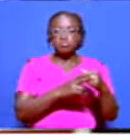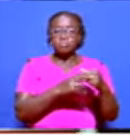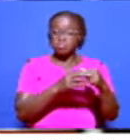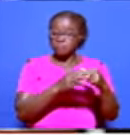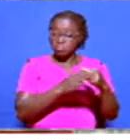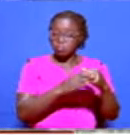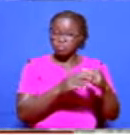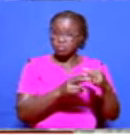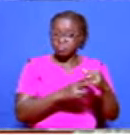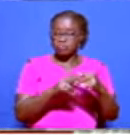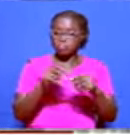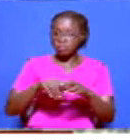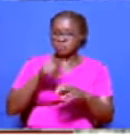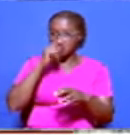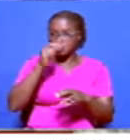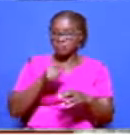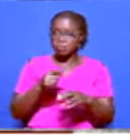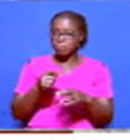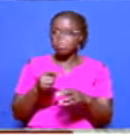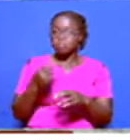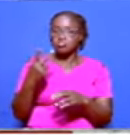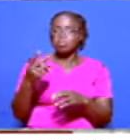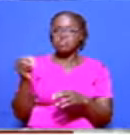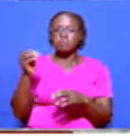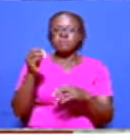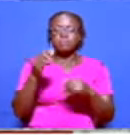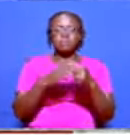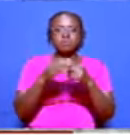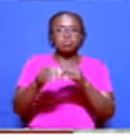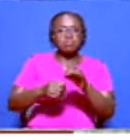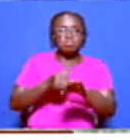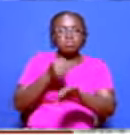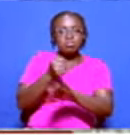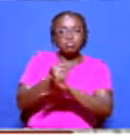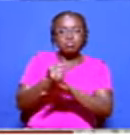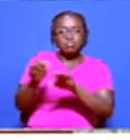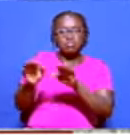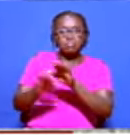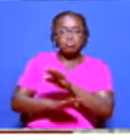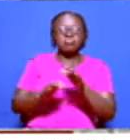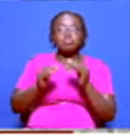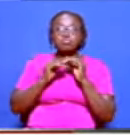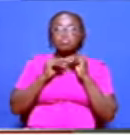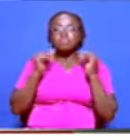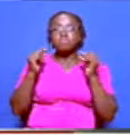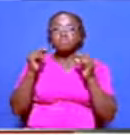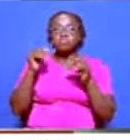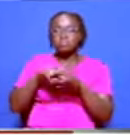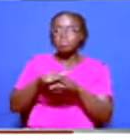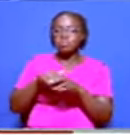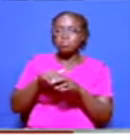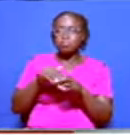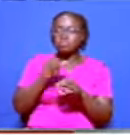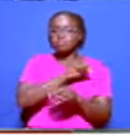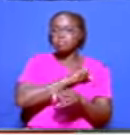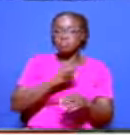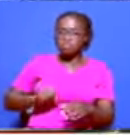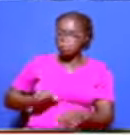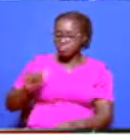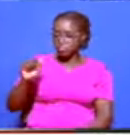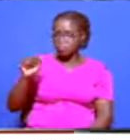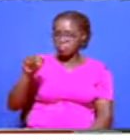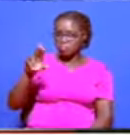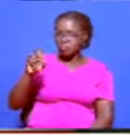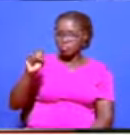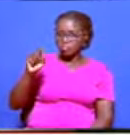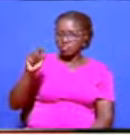Tanzania. Mnamo mwaka 2009 aliteuliwa kasisi msaidizi wa parokia St. Austin. Alipohudumu kwa miaka 6, alichaguliwa